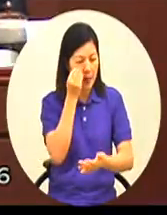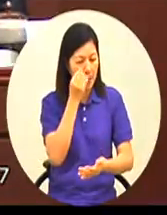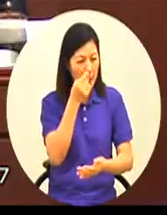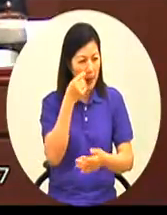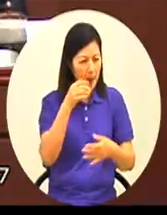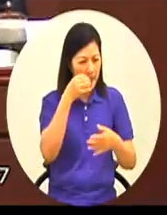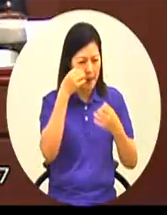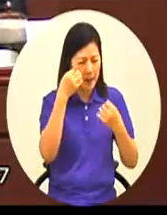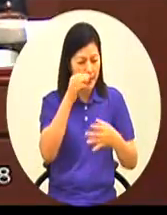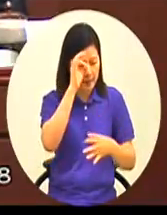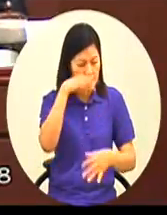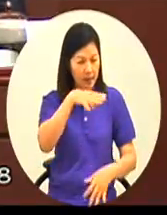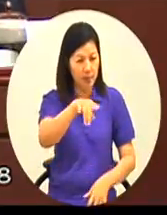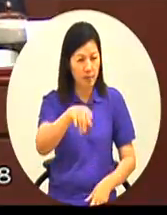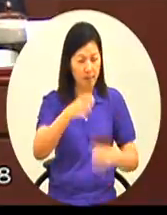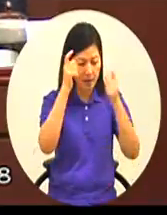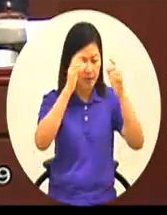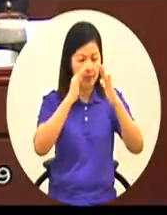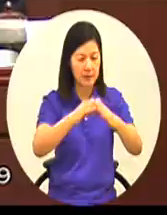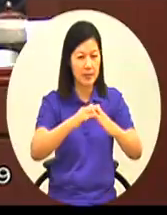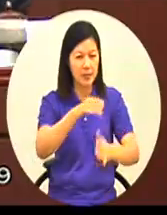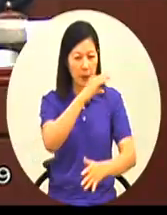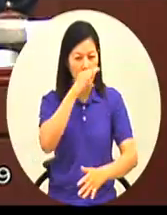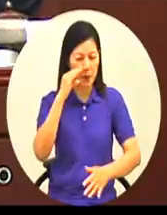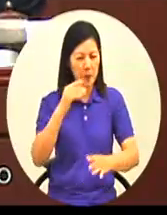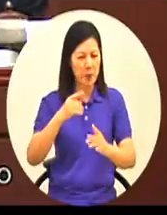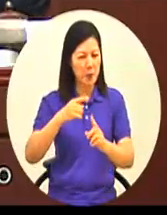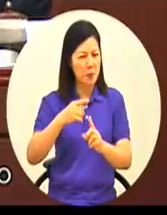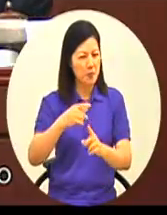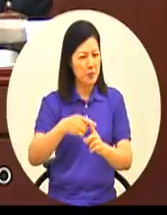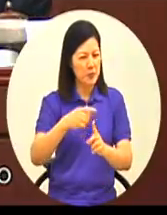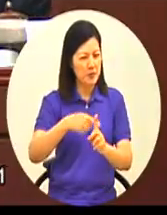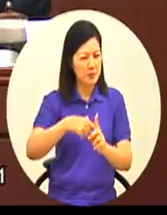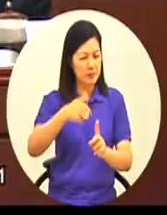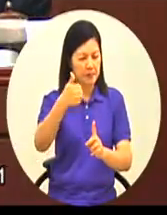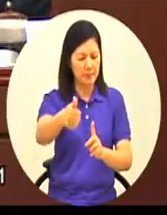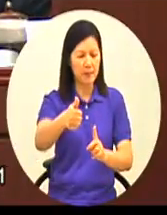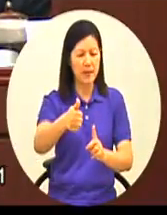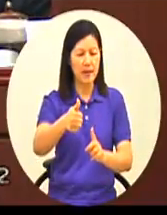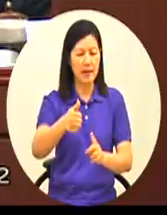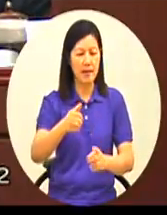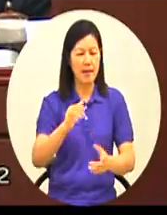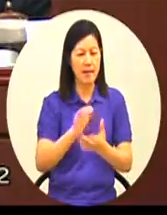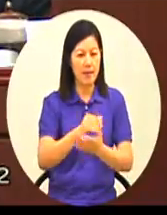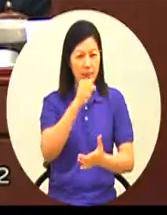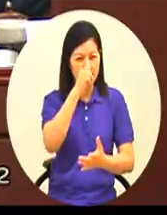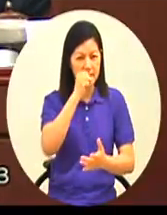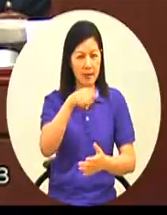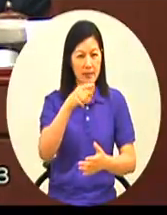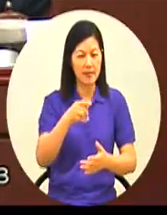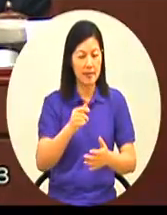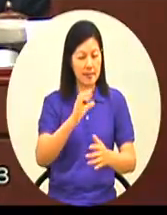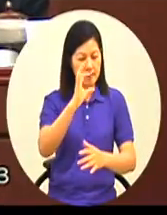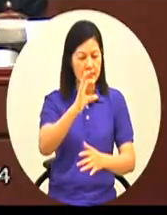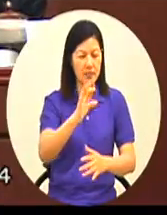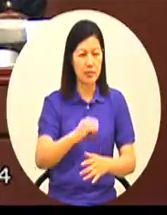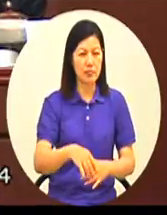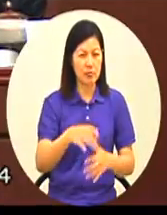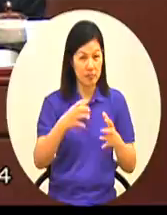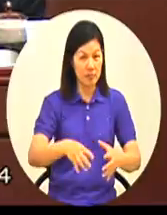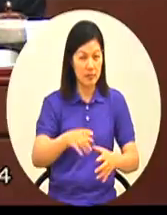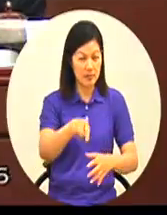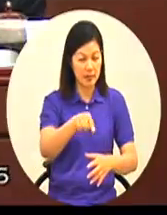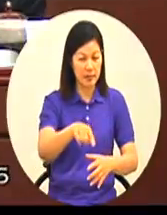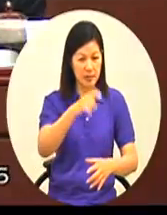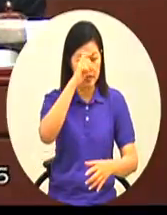看过，应该是说高雄市最优质、最模范式的一个性别友善厕所。那我们要打造这样性别友善厕所，就是希